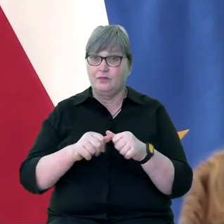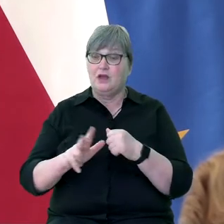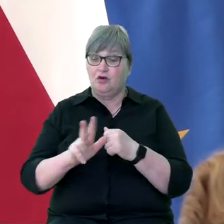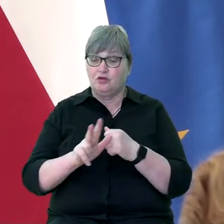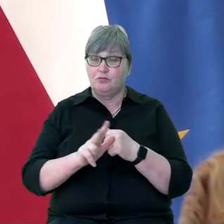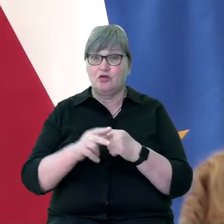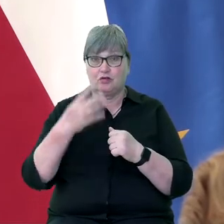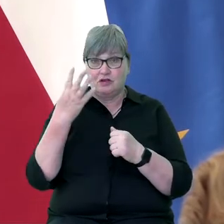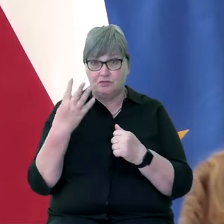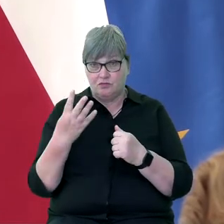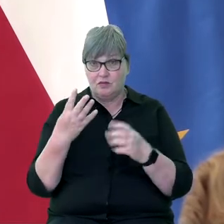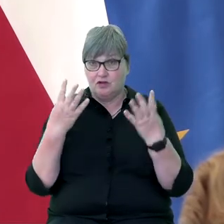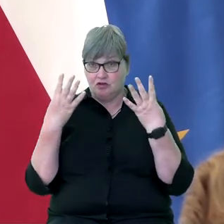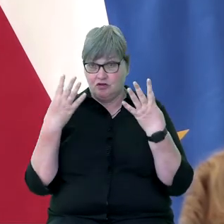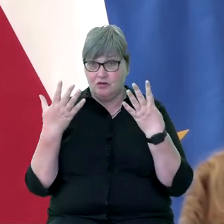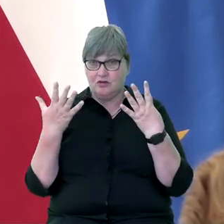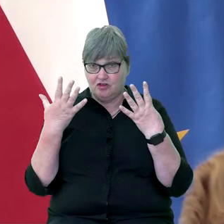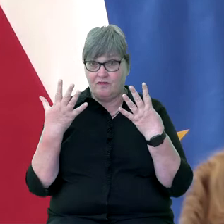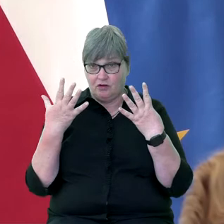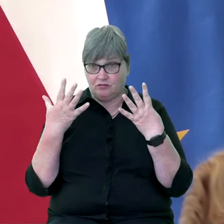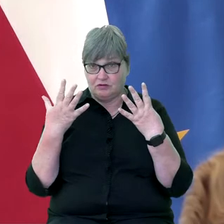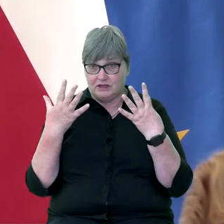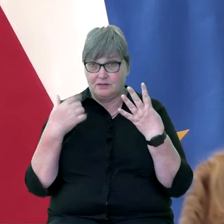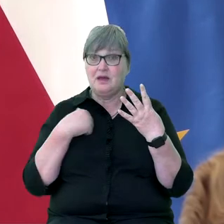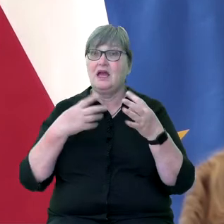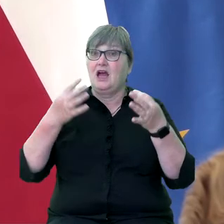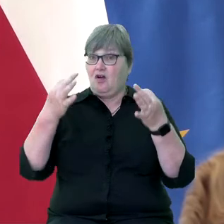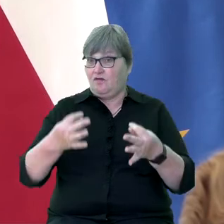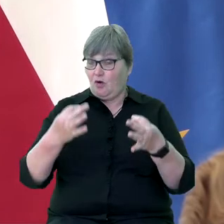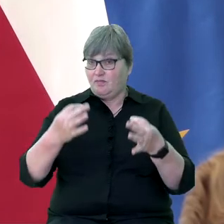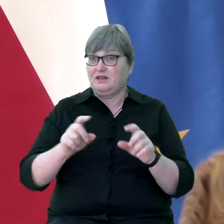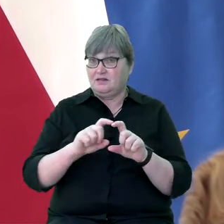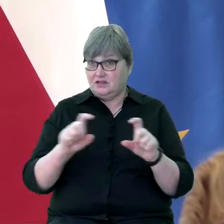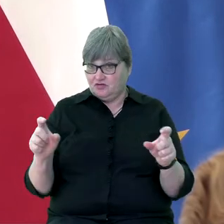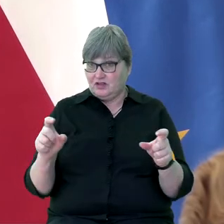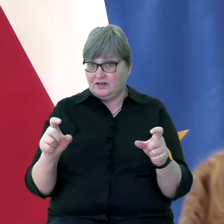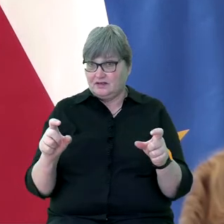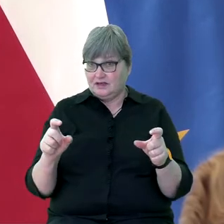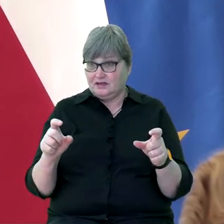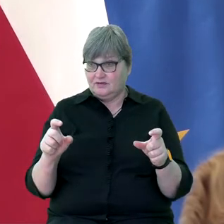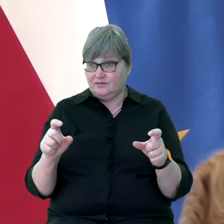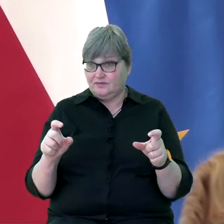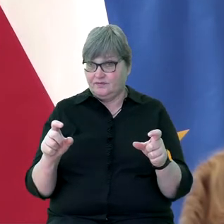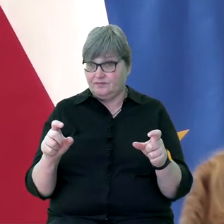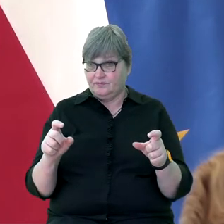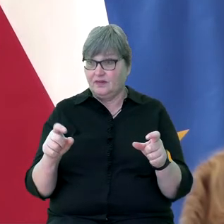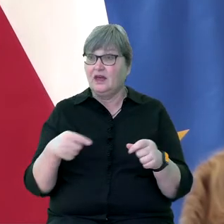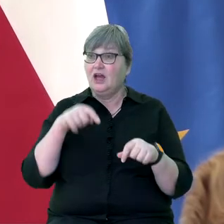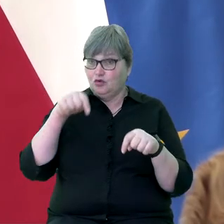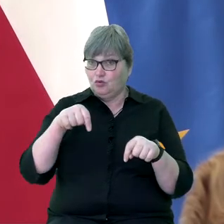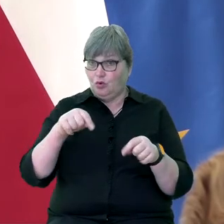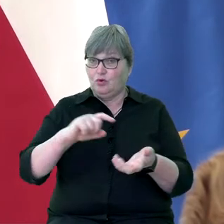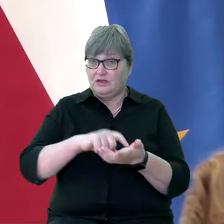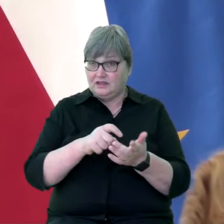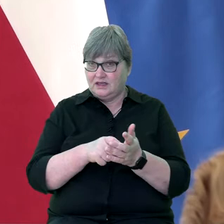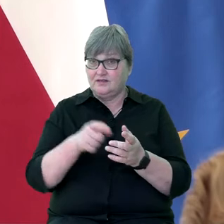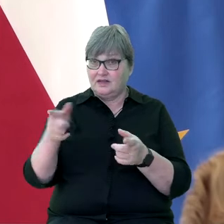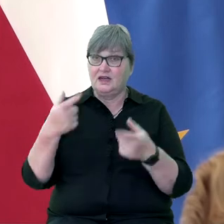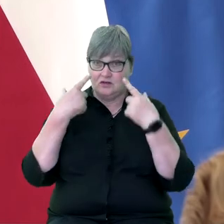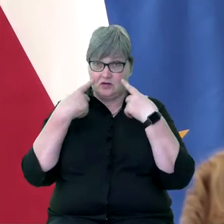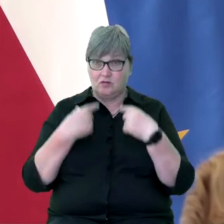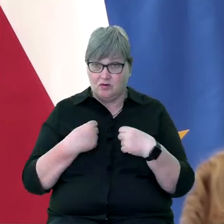1989 jesteśmy już w czasach nam współczesnych i na tej sali są osoby dużo